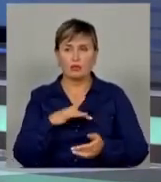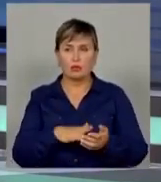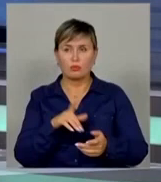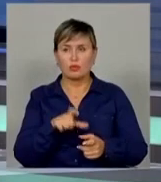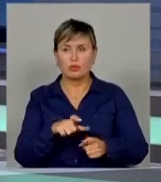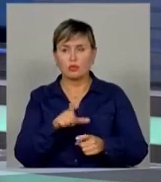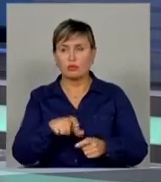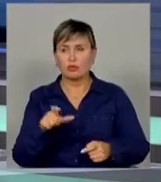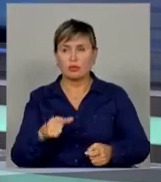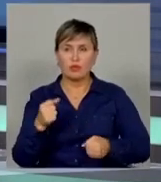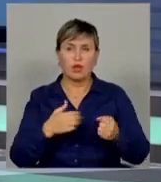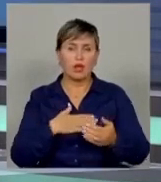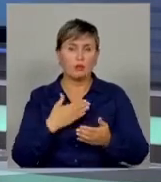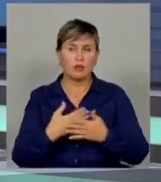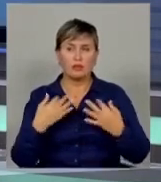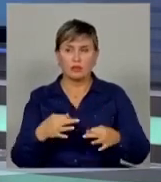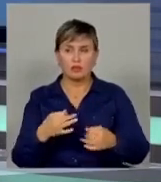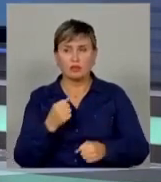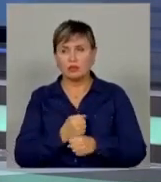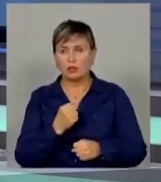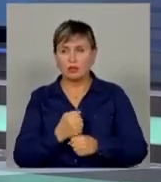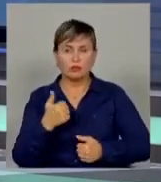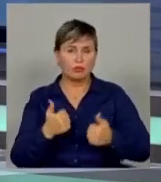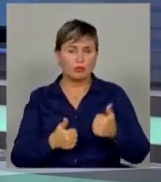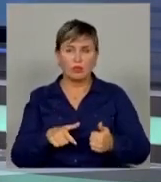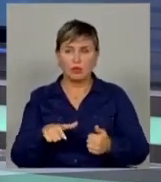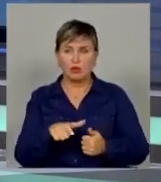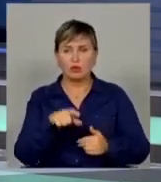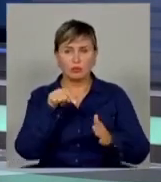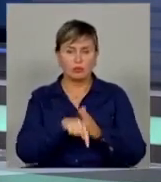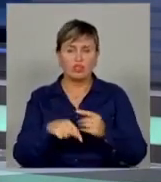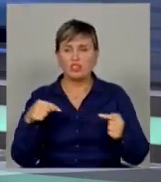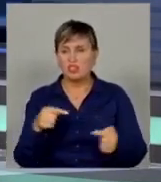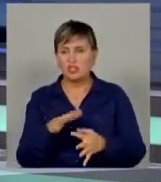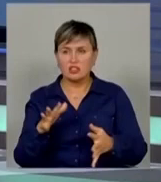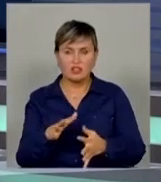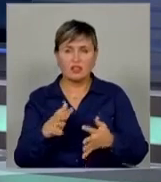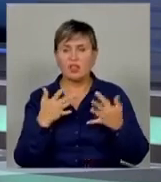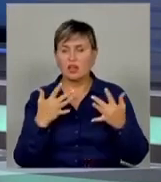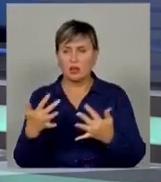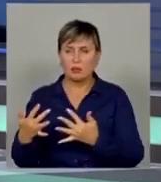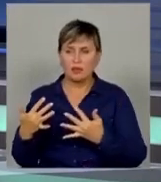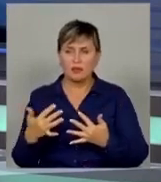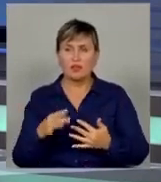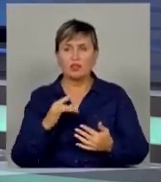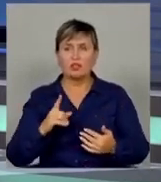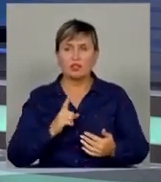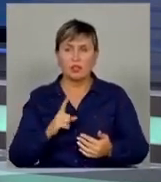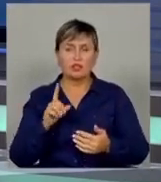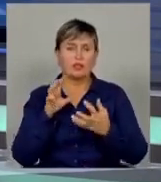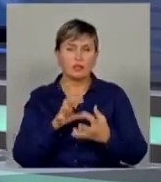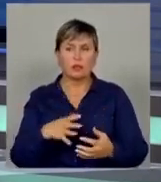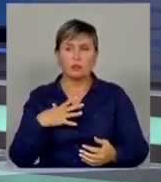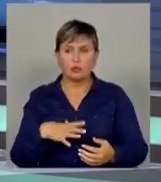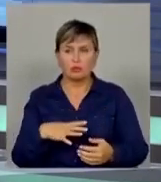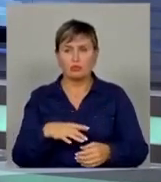людей, водители общественного транспорта устраивают гонки на дорогах, салоны у них не соответствуют тех требованиям. Да и ждать автобуса им